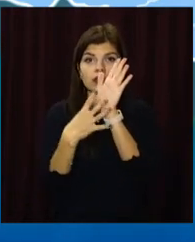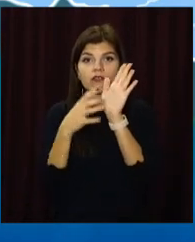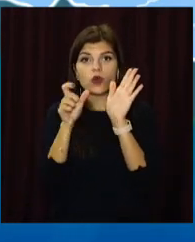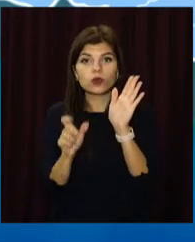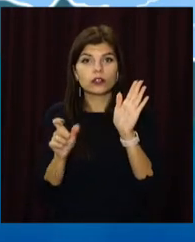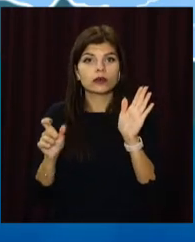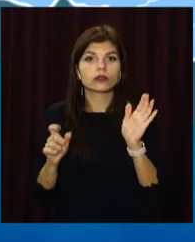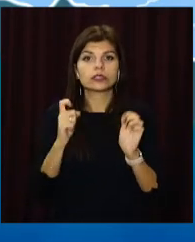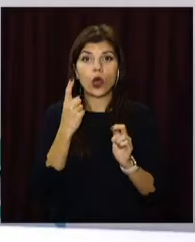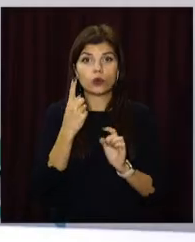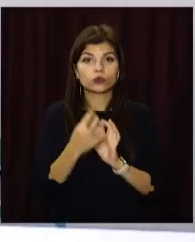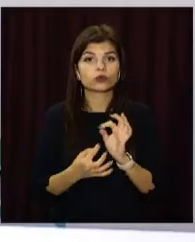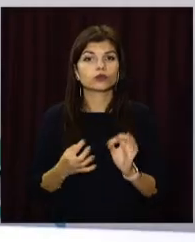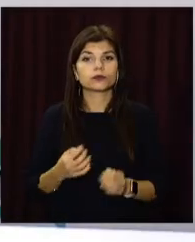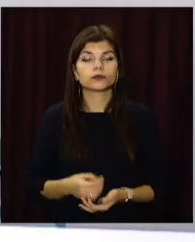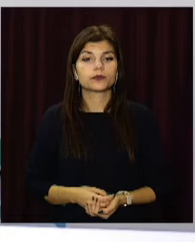людей.